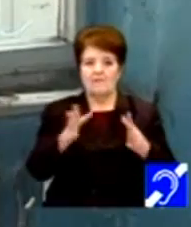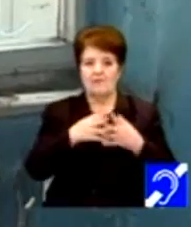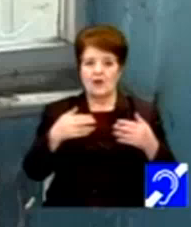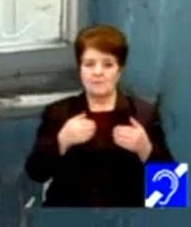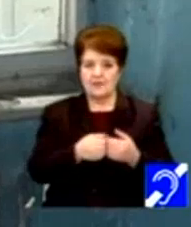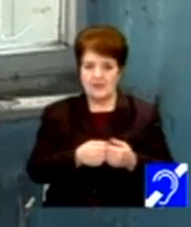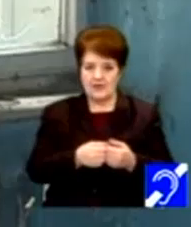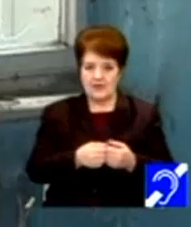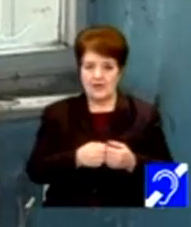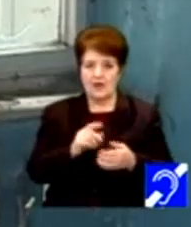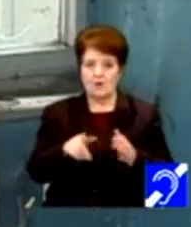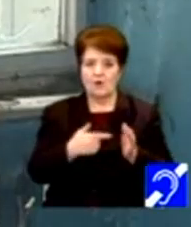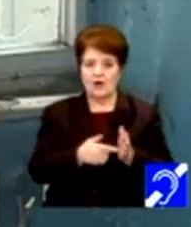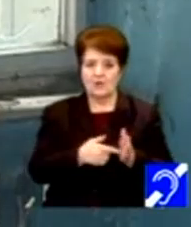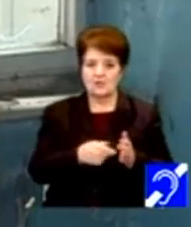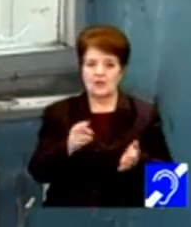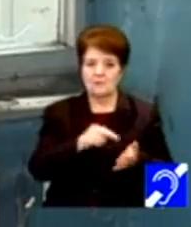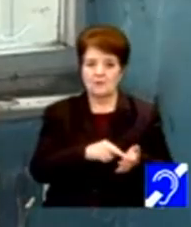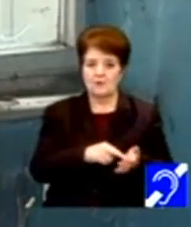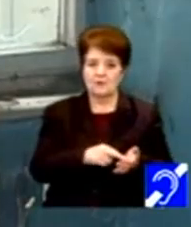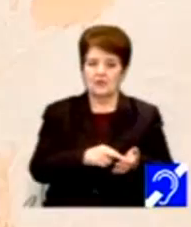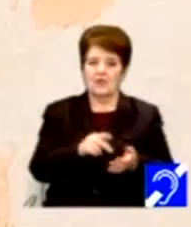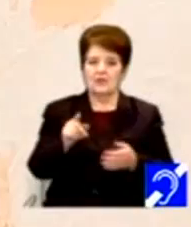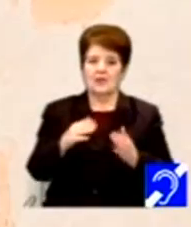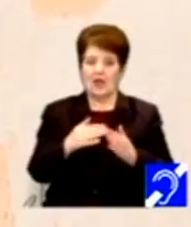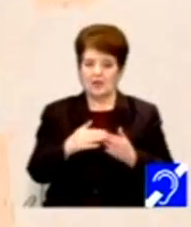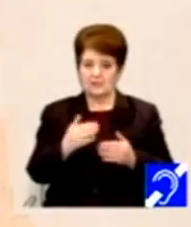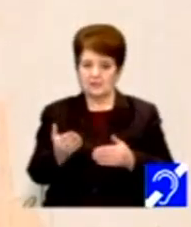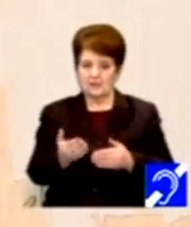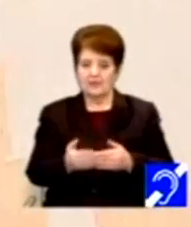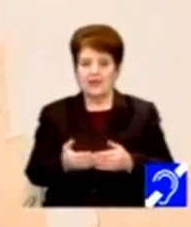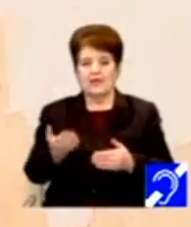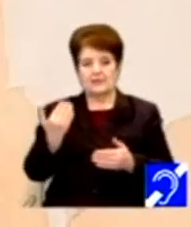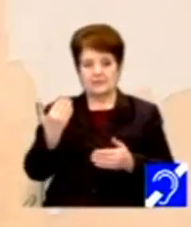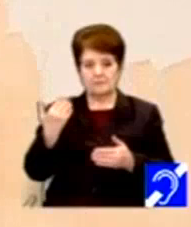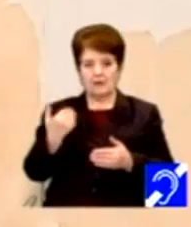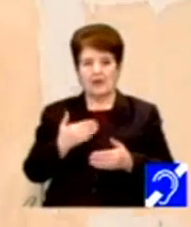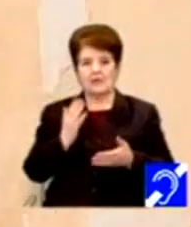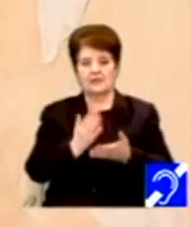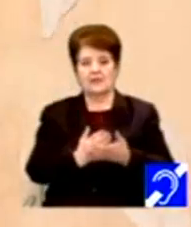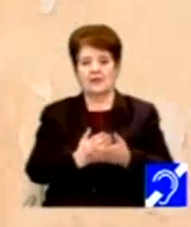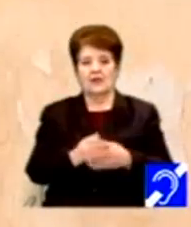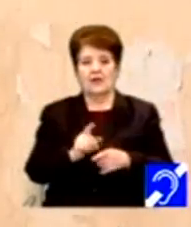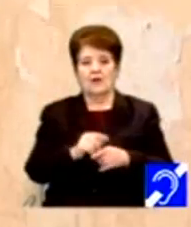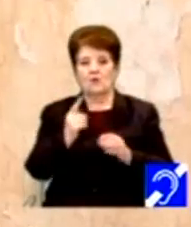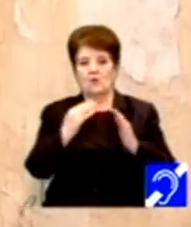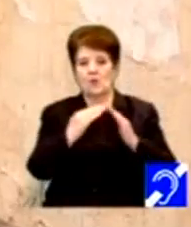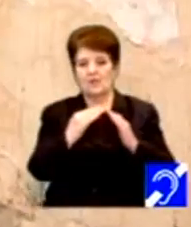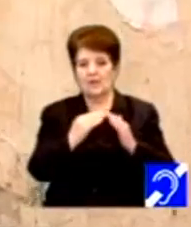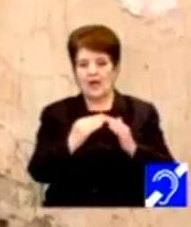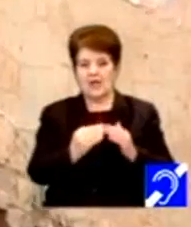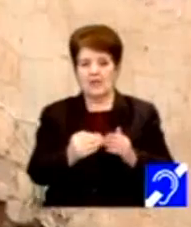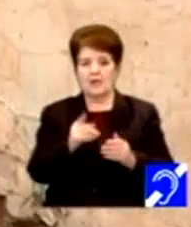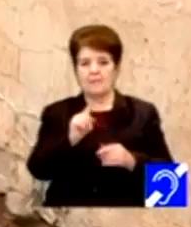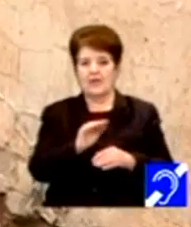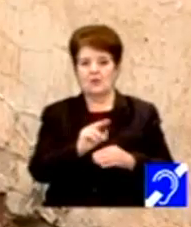familiilor celor orașul le-a pus la dispoziție alte case. În spatele casei sale, Aron Pumnu a construit din lemn o odaie improvizată